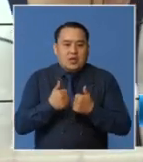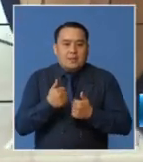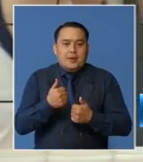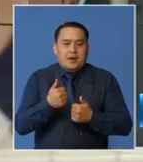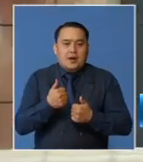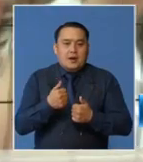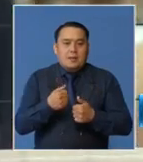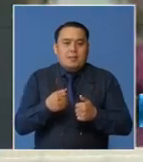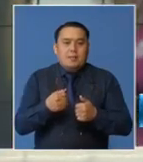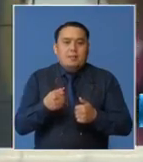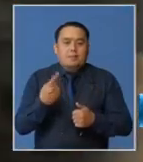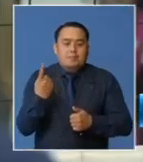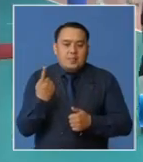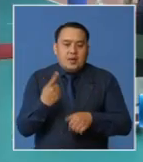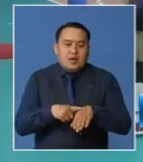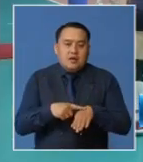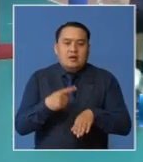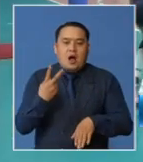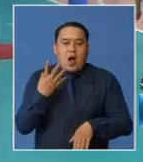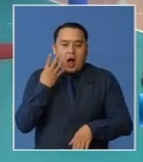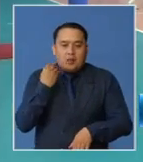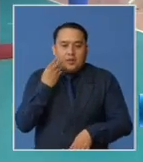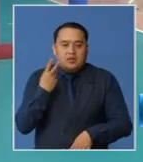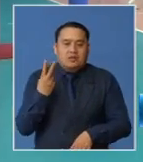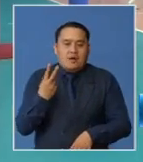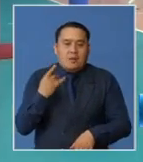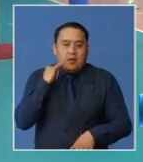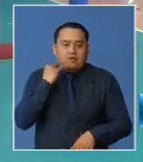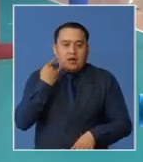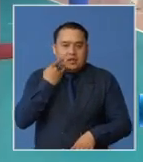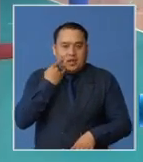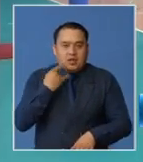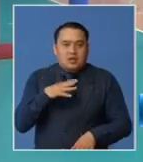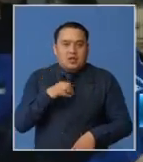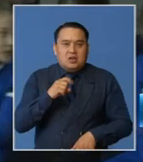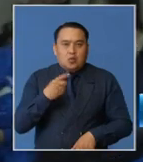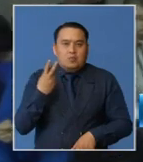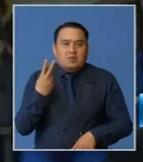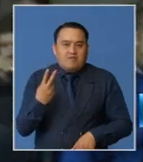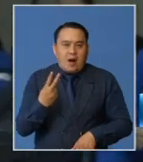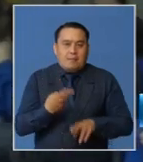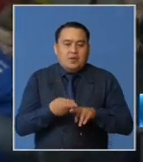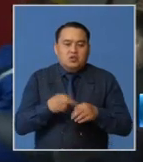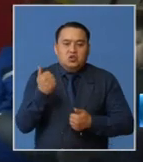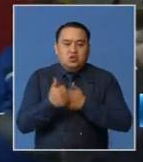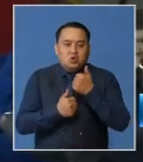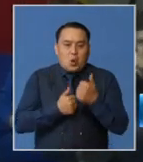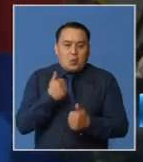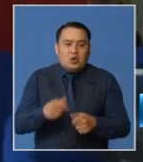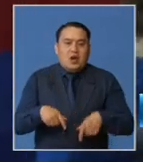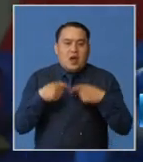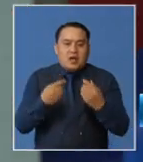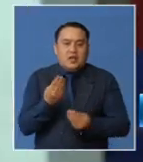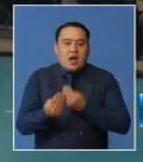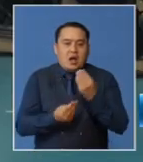первенства, пропустив вперед дружины Алматы-2 и павлодарский Иртыш-Казхром-2. На протяжении всего чемпионата от тура к туру